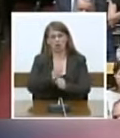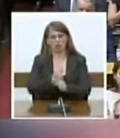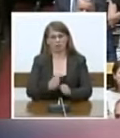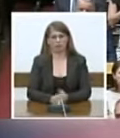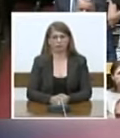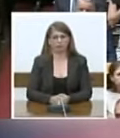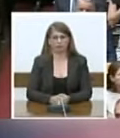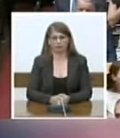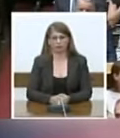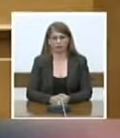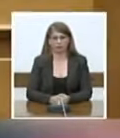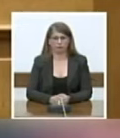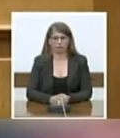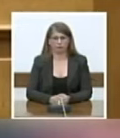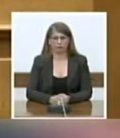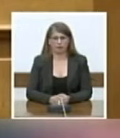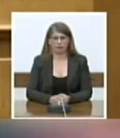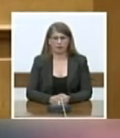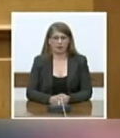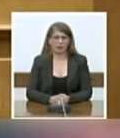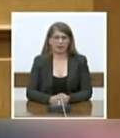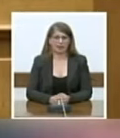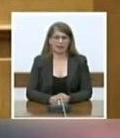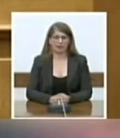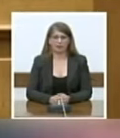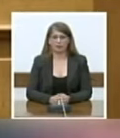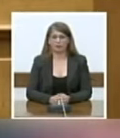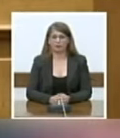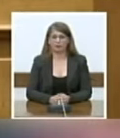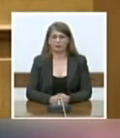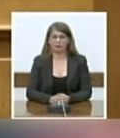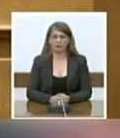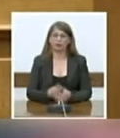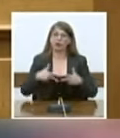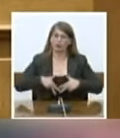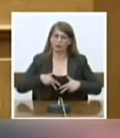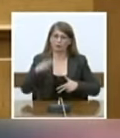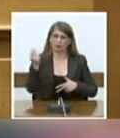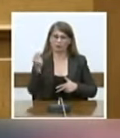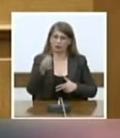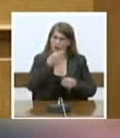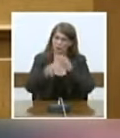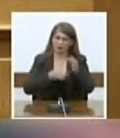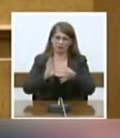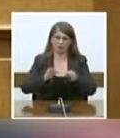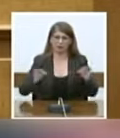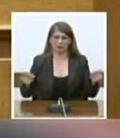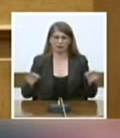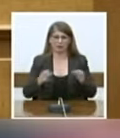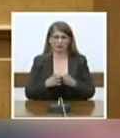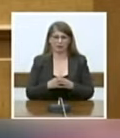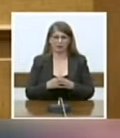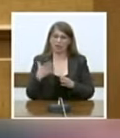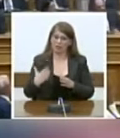ευρώ στις οικογένειες με παιδιά. Συνέχιση της εφάπαξ ενίσχυσης στο τέλος του 2023, όσων συνεχίζουν να πλήττονται από την προσωπική διαφορά